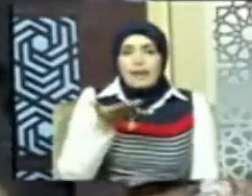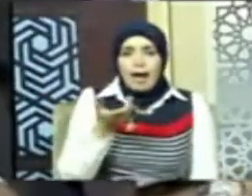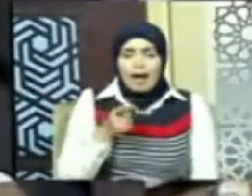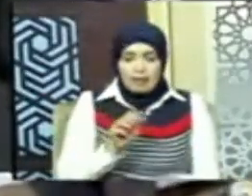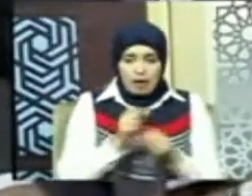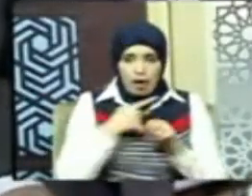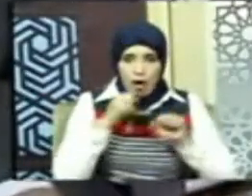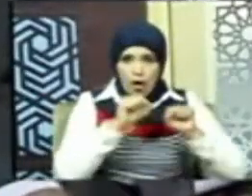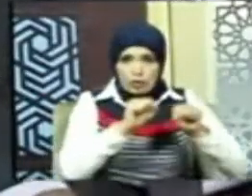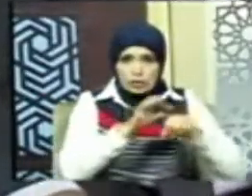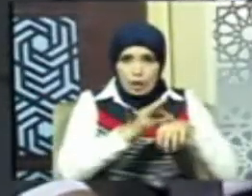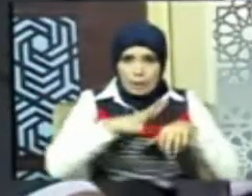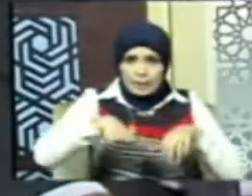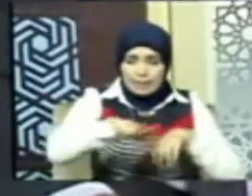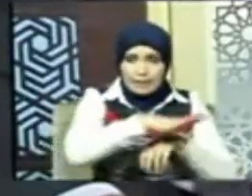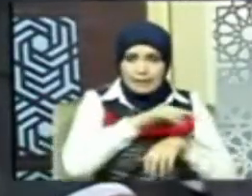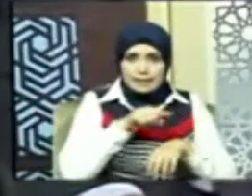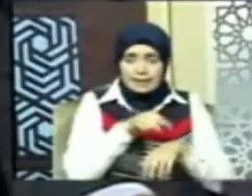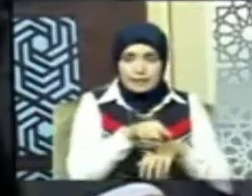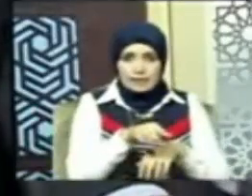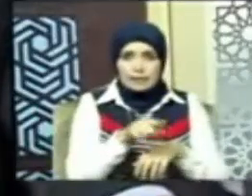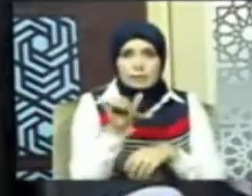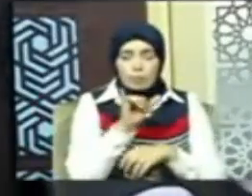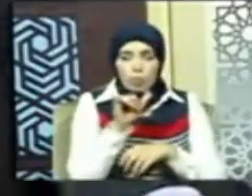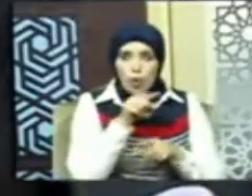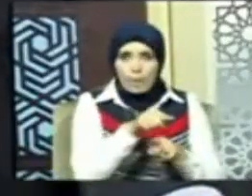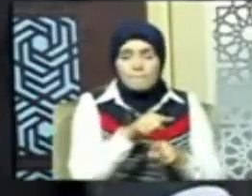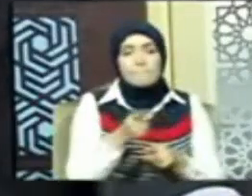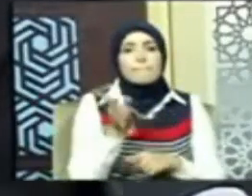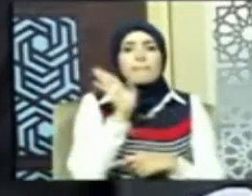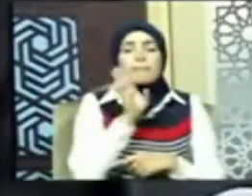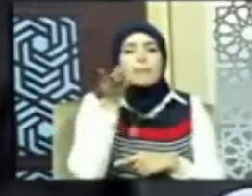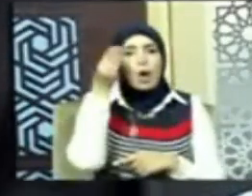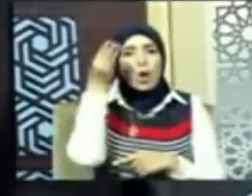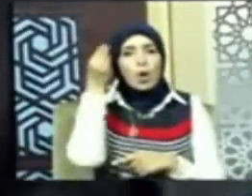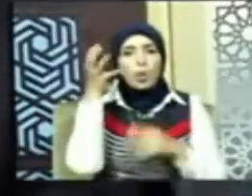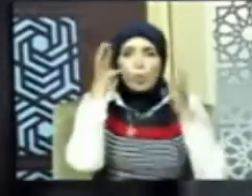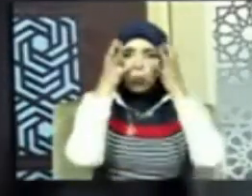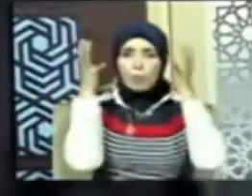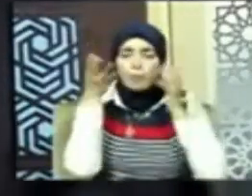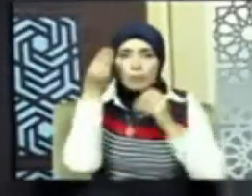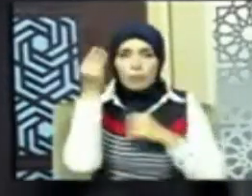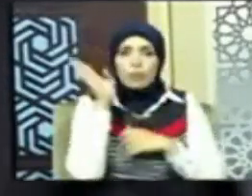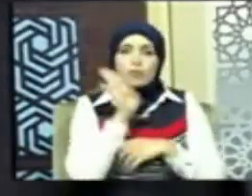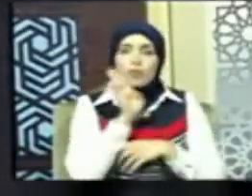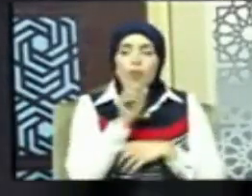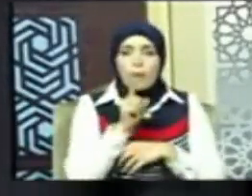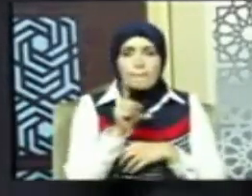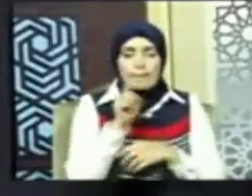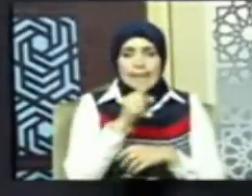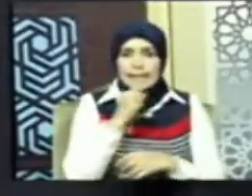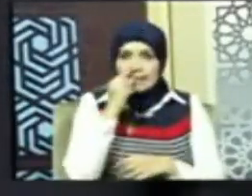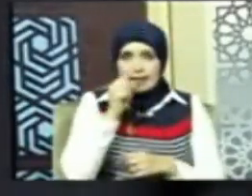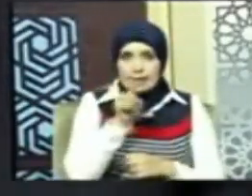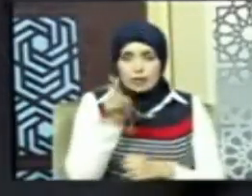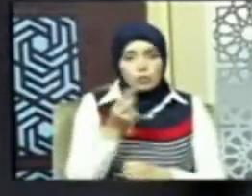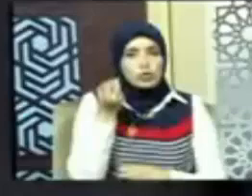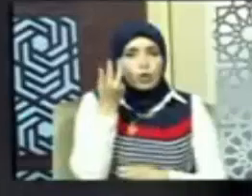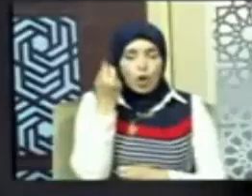سد حاجات الأمم من العلوم والمعارف الدينية